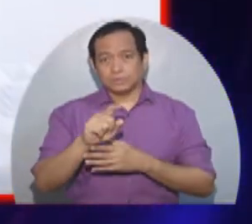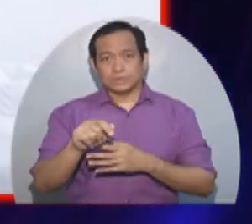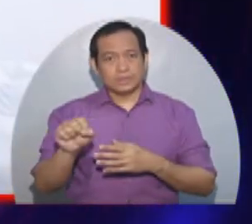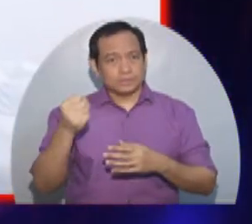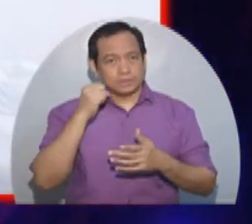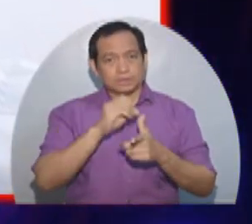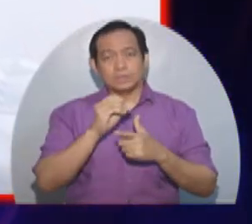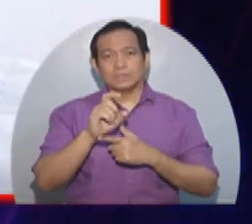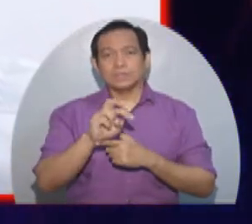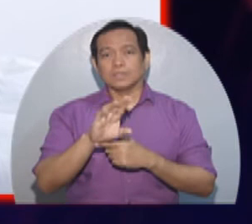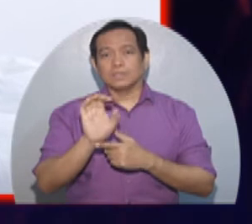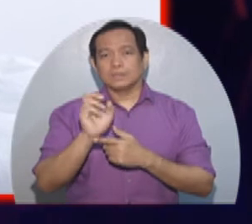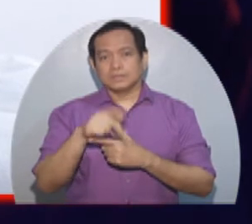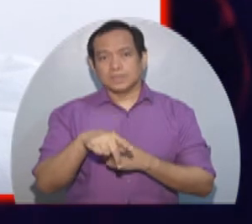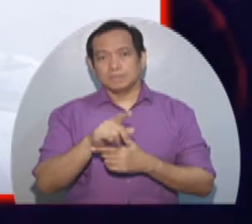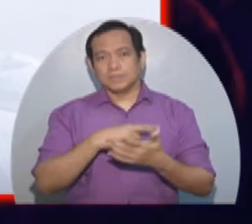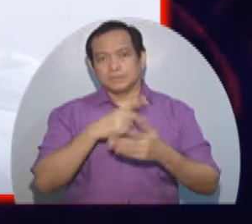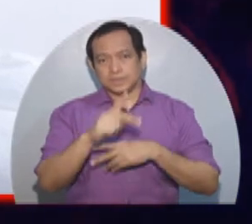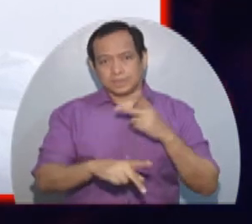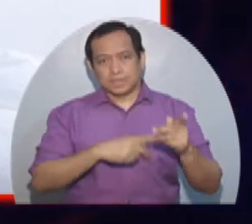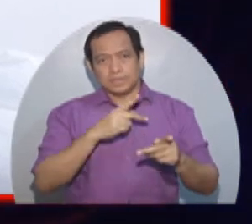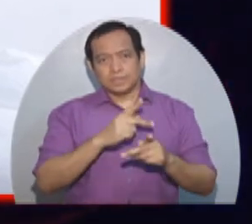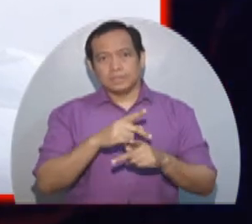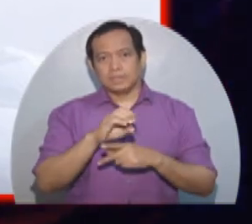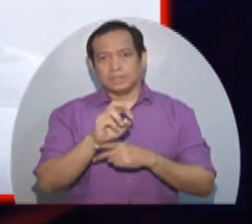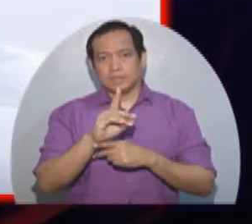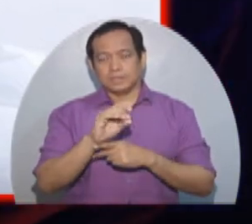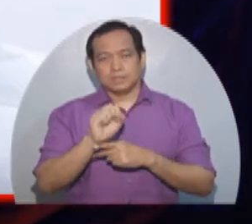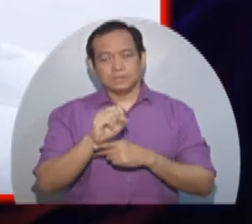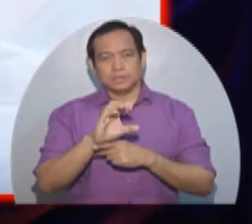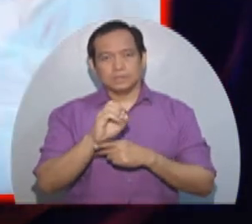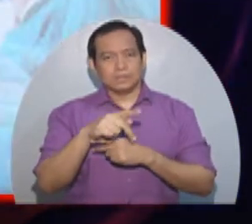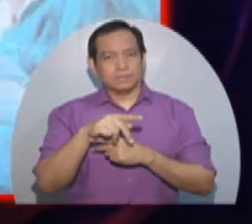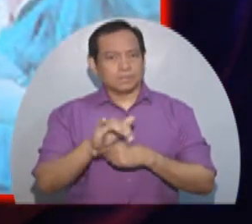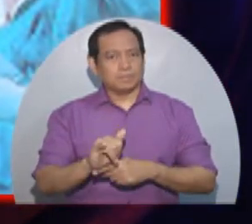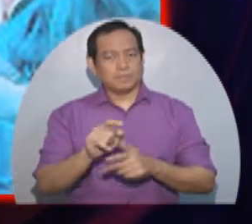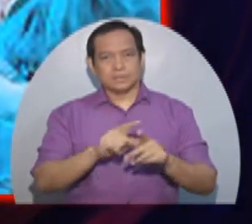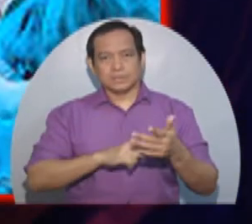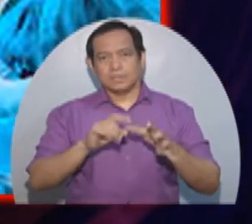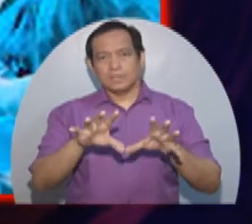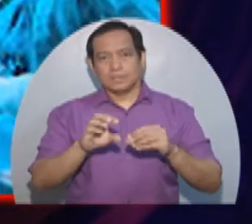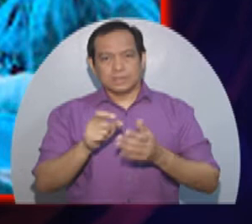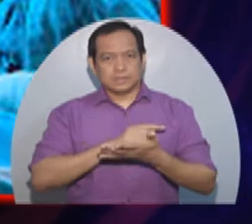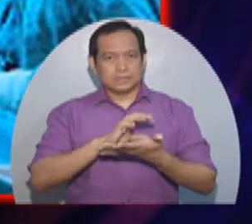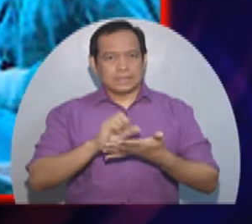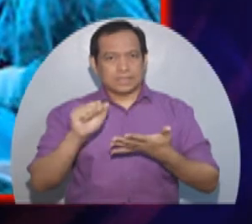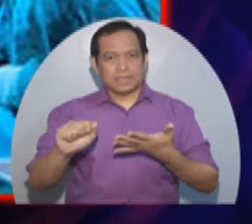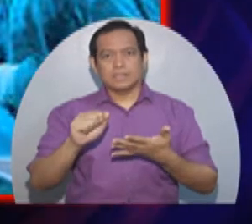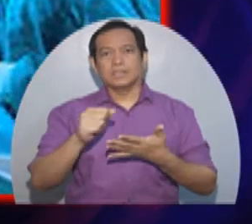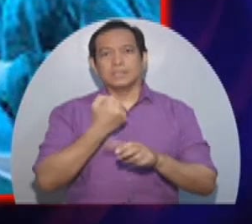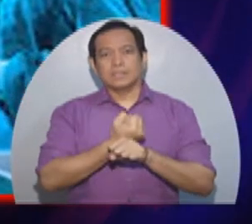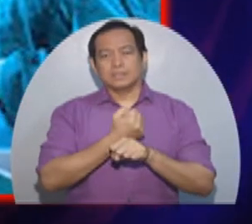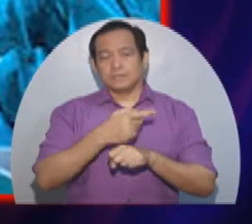ng ultrasound o ERCP na isang uri ng endoscopy. Maaaring tanggalin ang bato sa